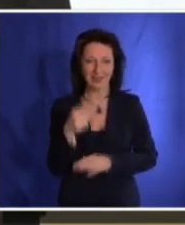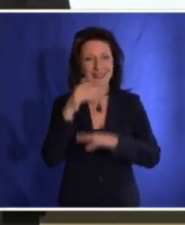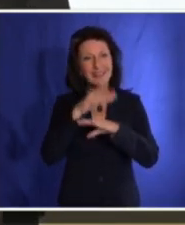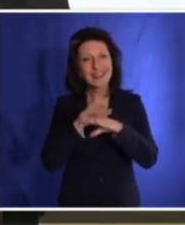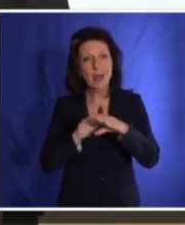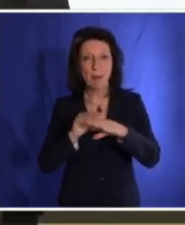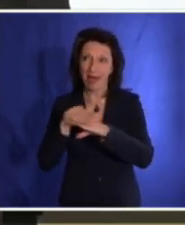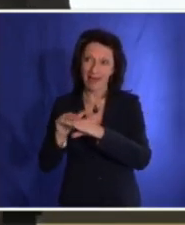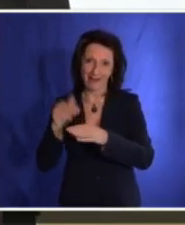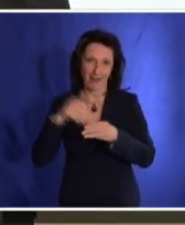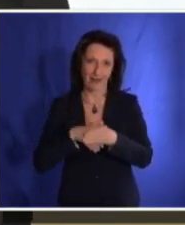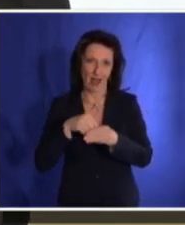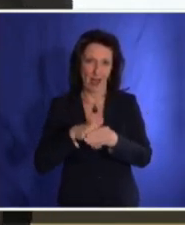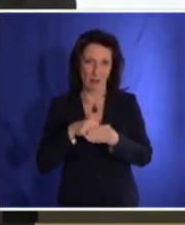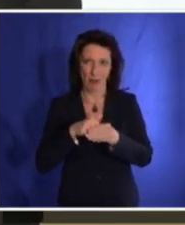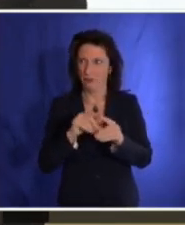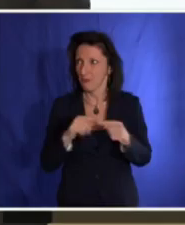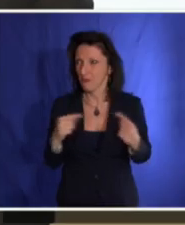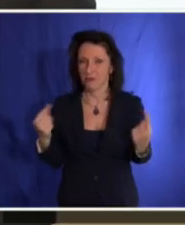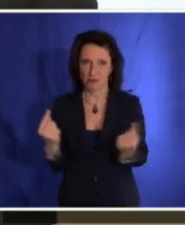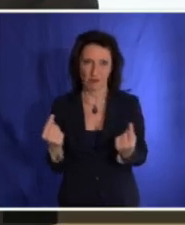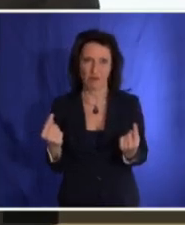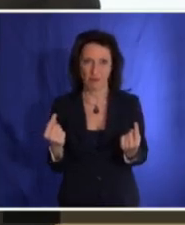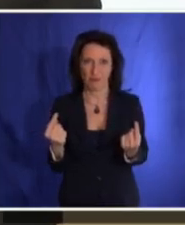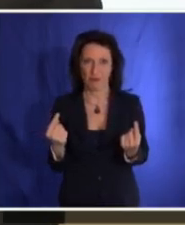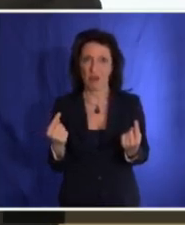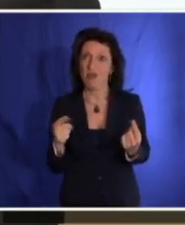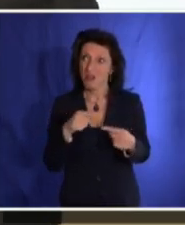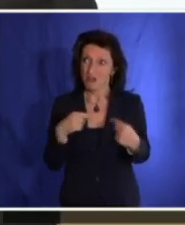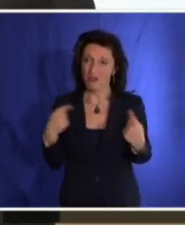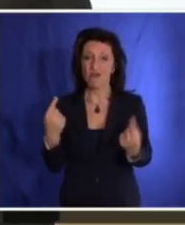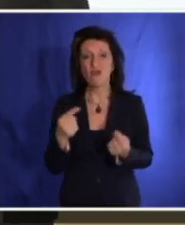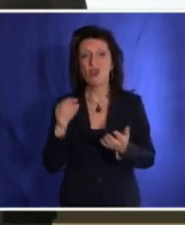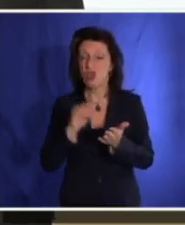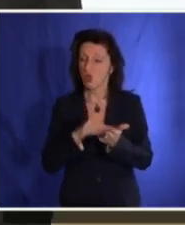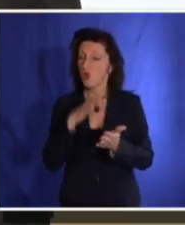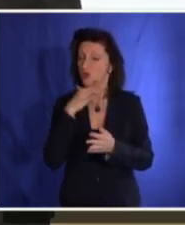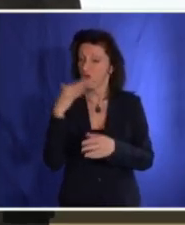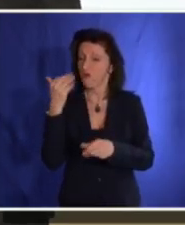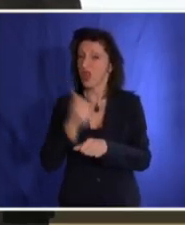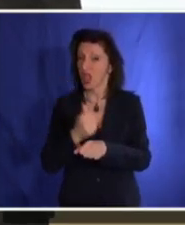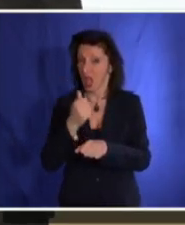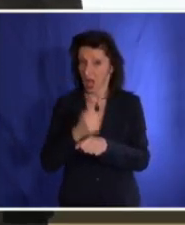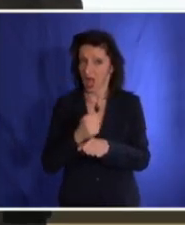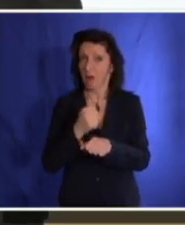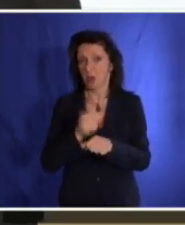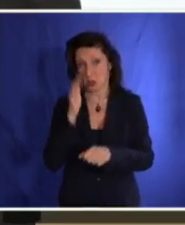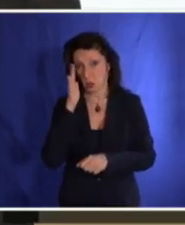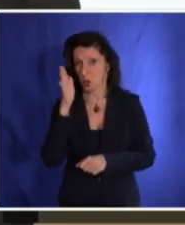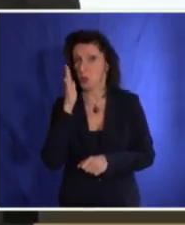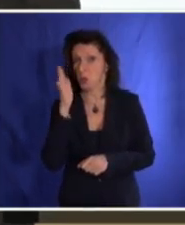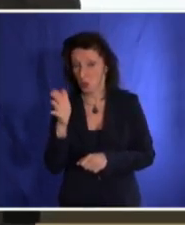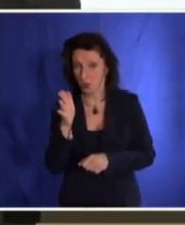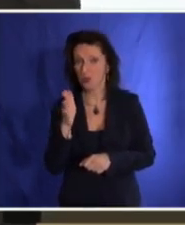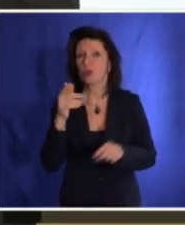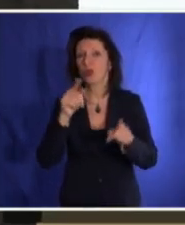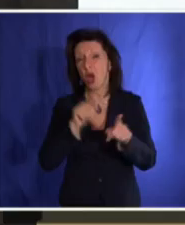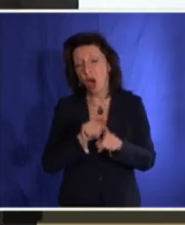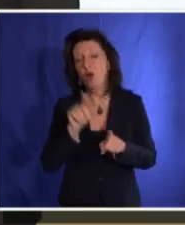Gemeinden noch viele Arbeiten übernehmen werden und auch übernehmen können, weil wir in der